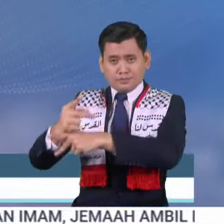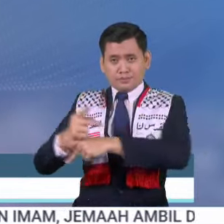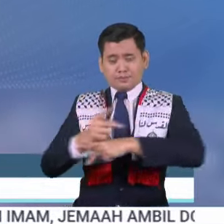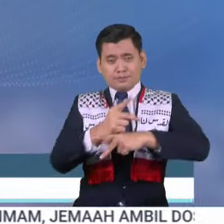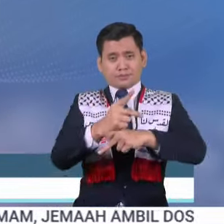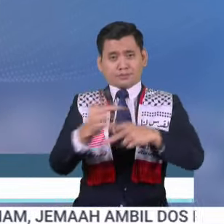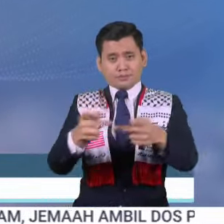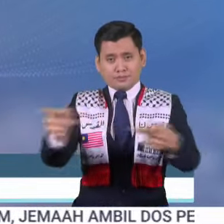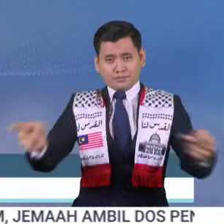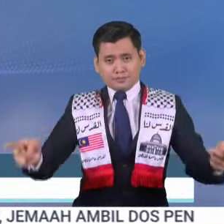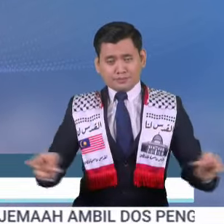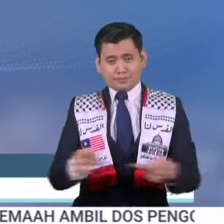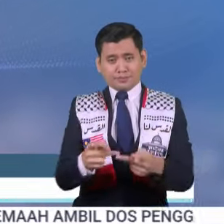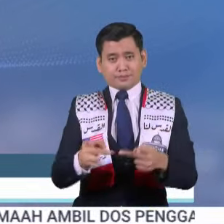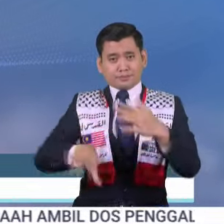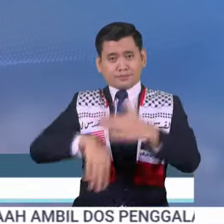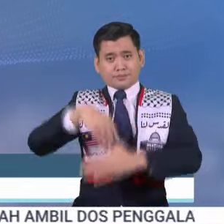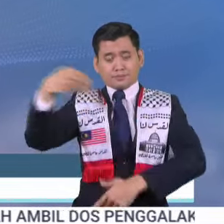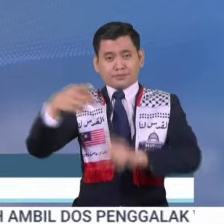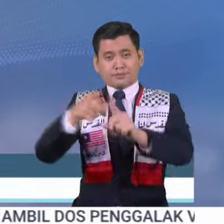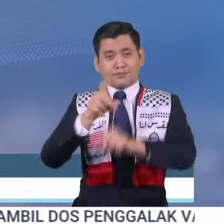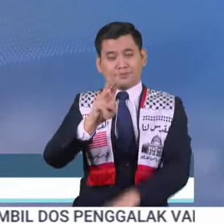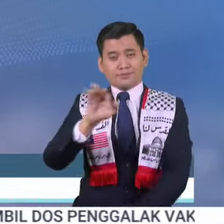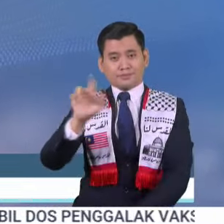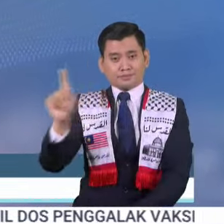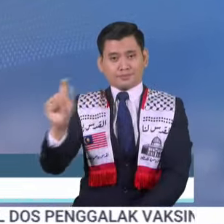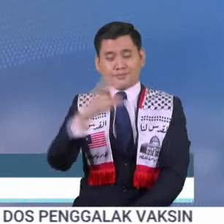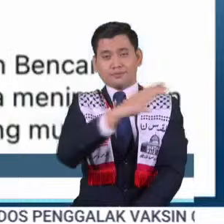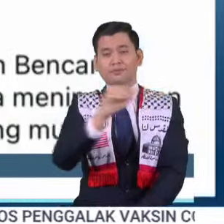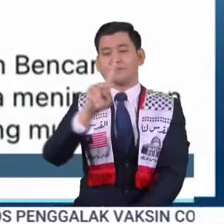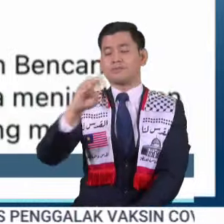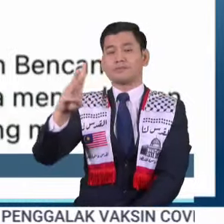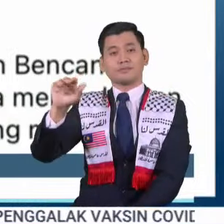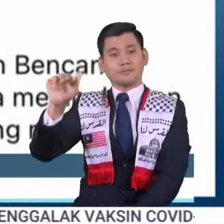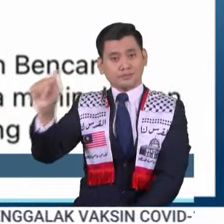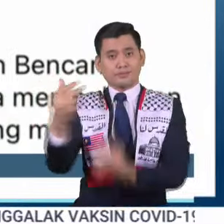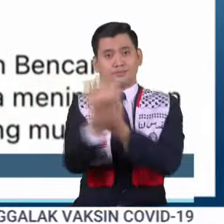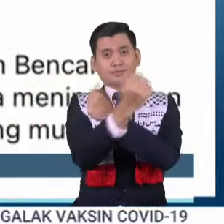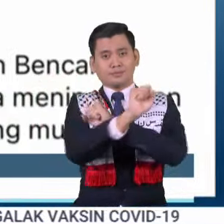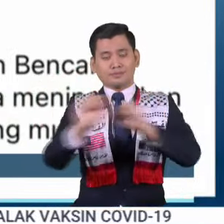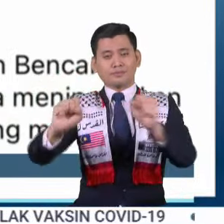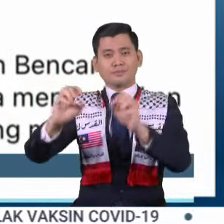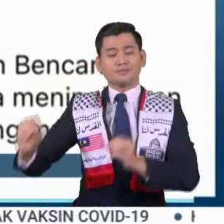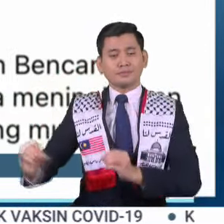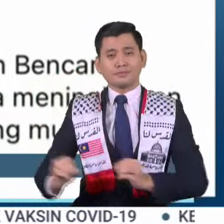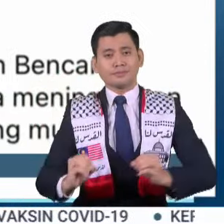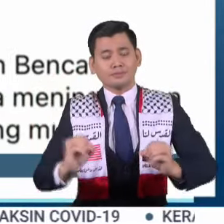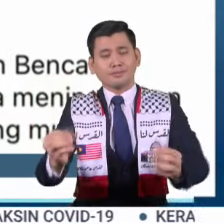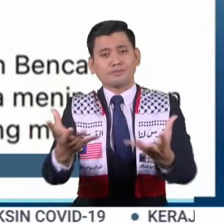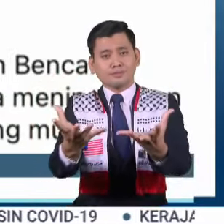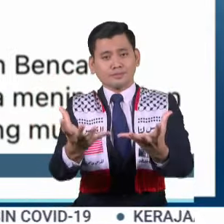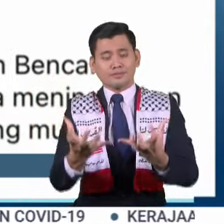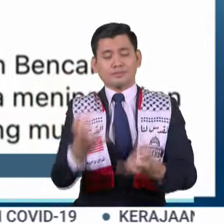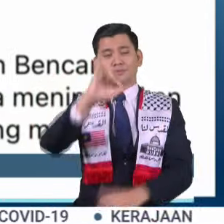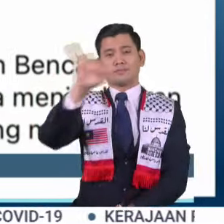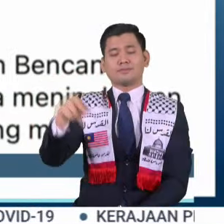beberapa kawasan yang dikeluarkan Med Malaysia natma dalam notis kesiapsiagaan operasi bencana mahu